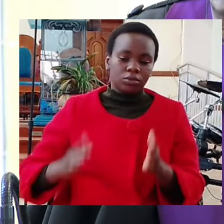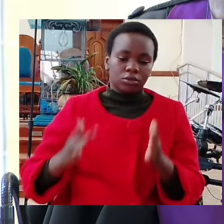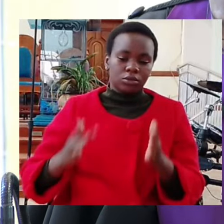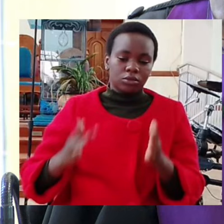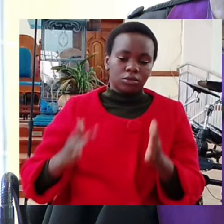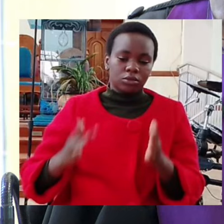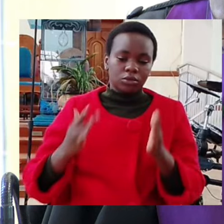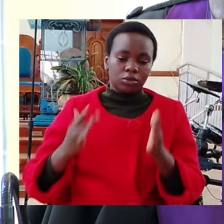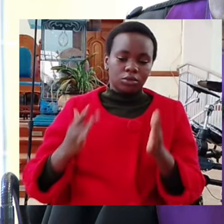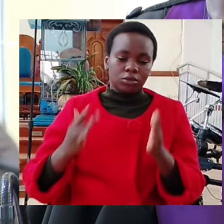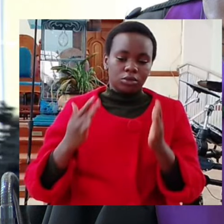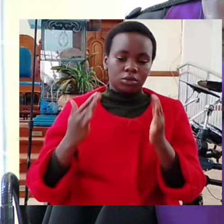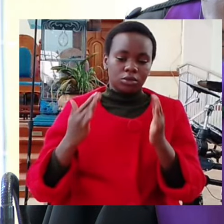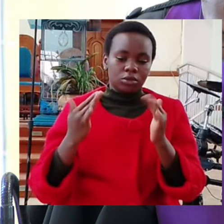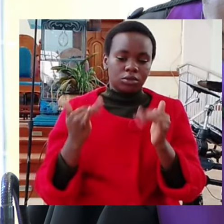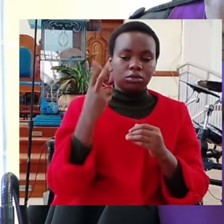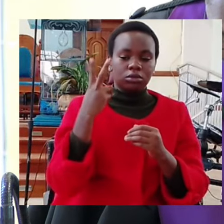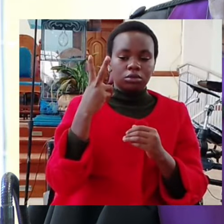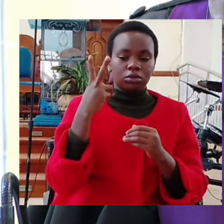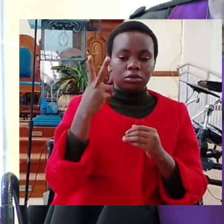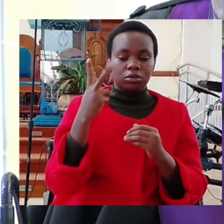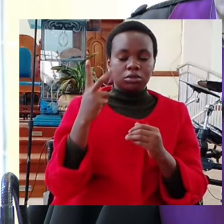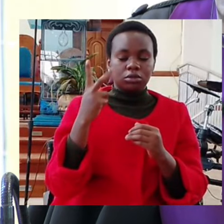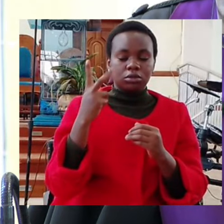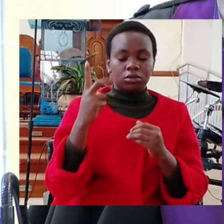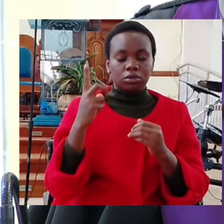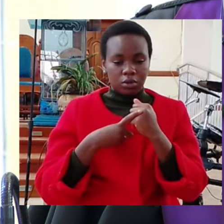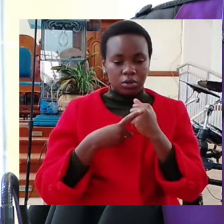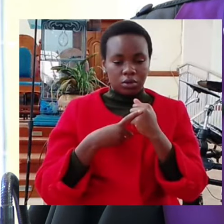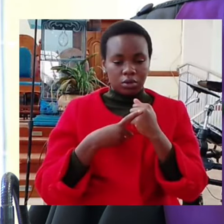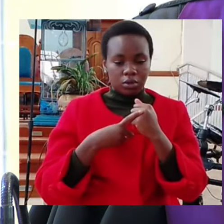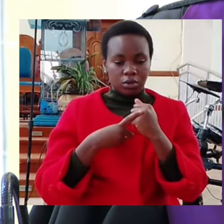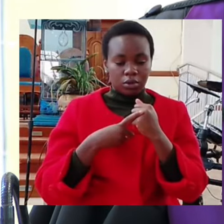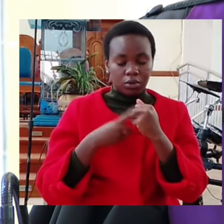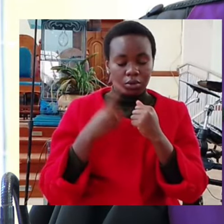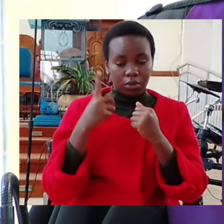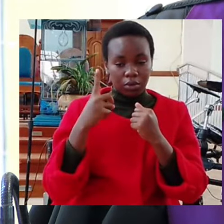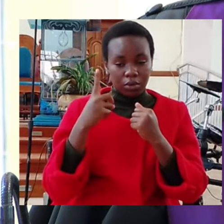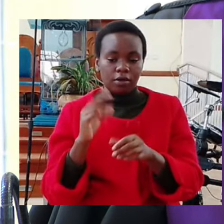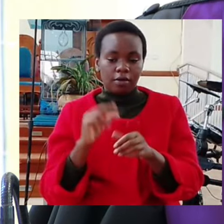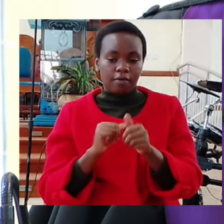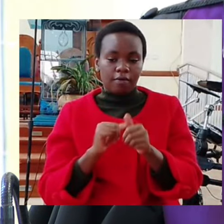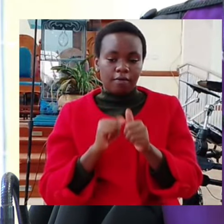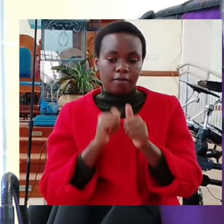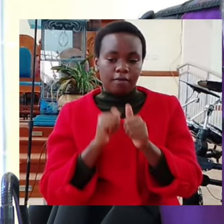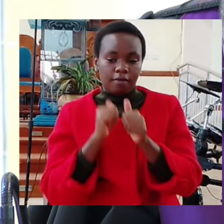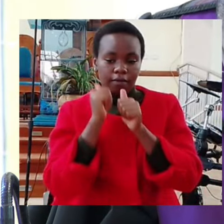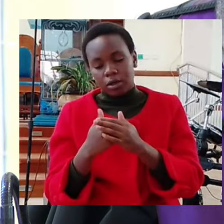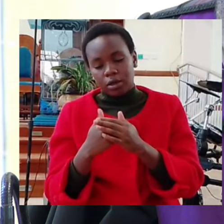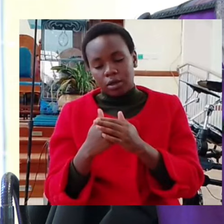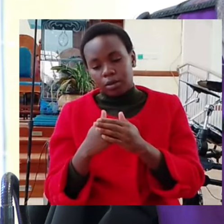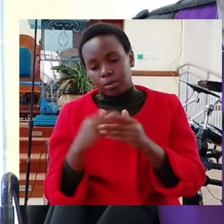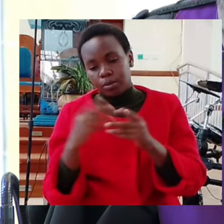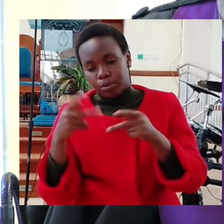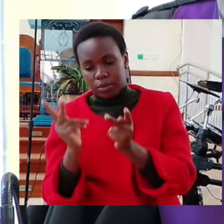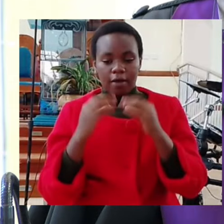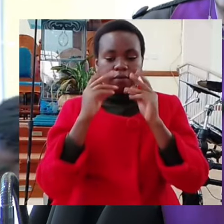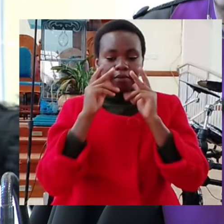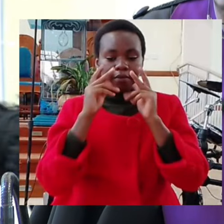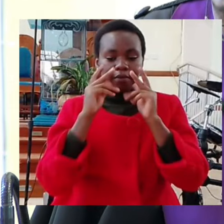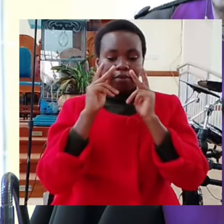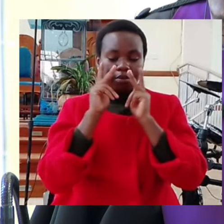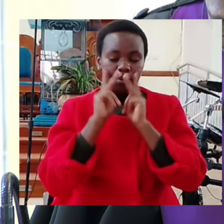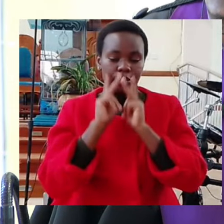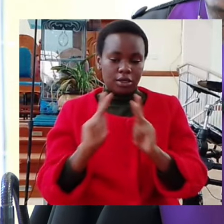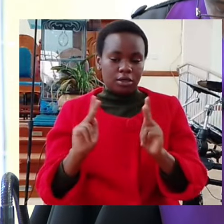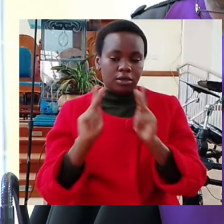naguo kanitha uria wari Judea na Galili na Samaria naguothe ugigeikara na thayo ukiongagirirwo